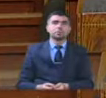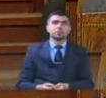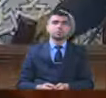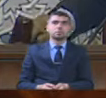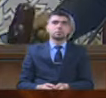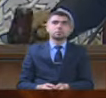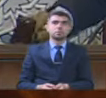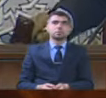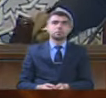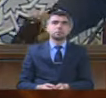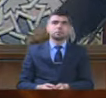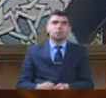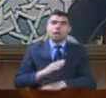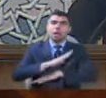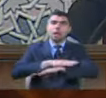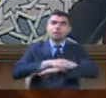ديال الهدوء.